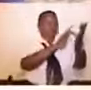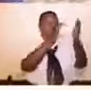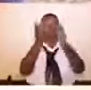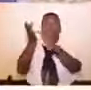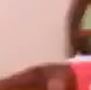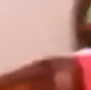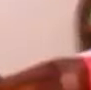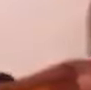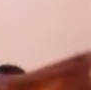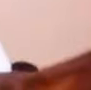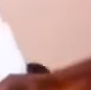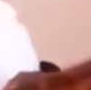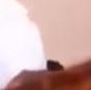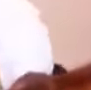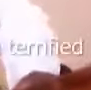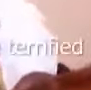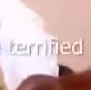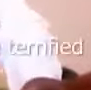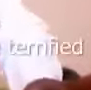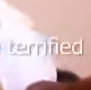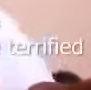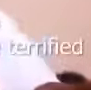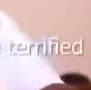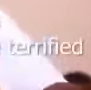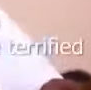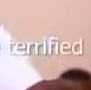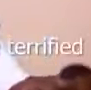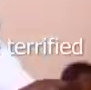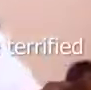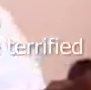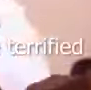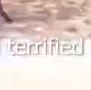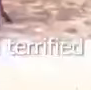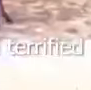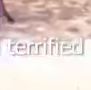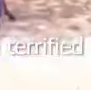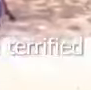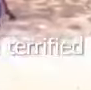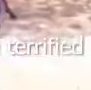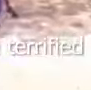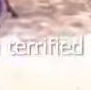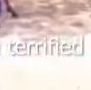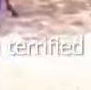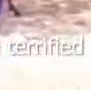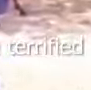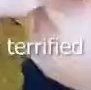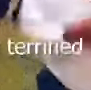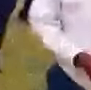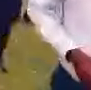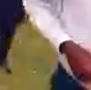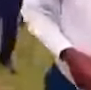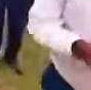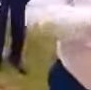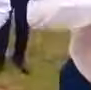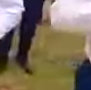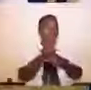mwe Yesu nango pinsange ine shatine